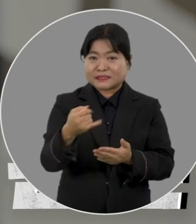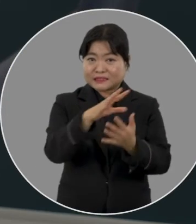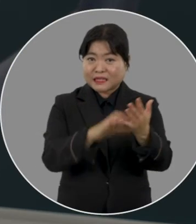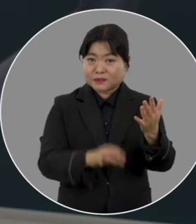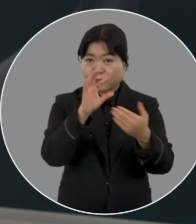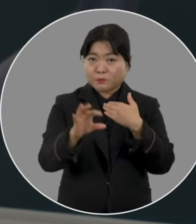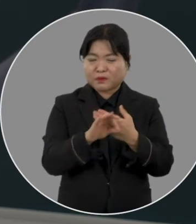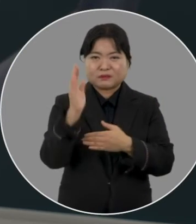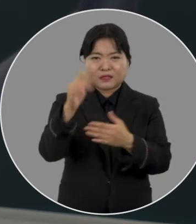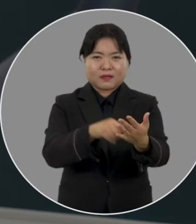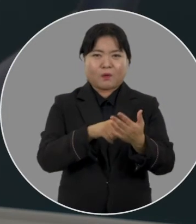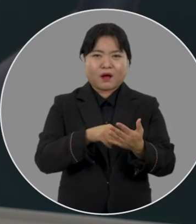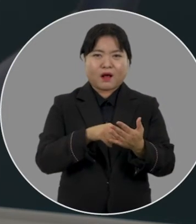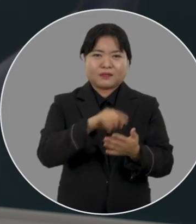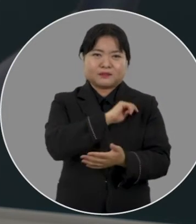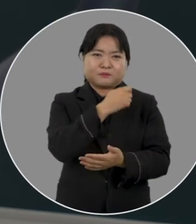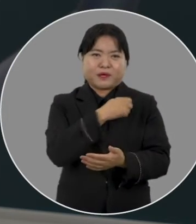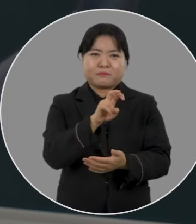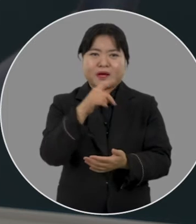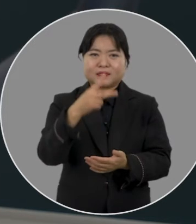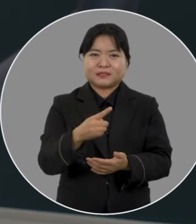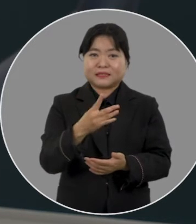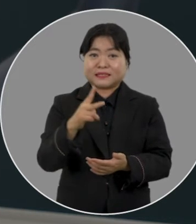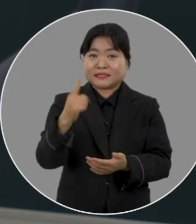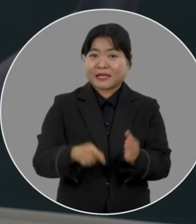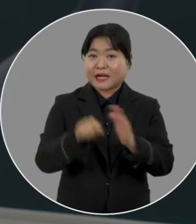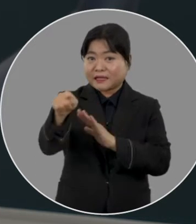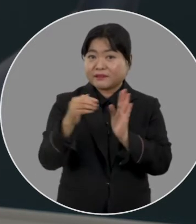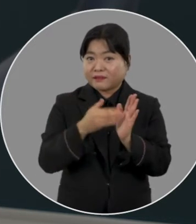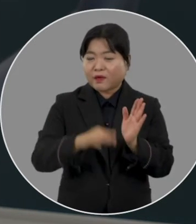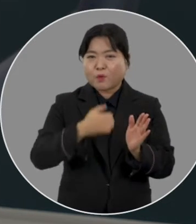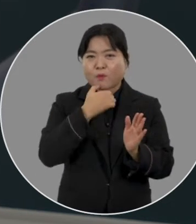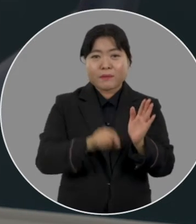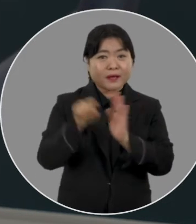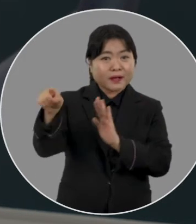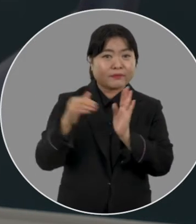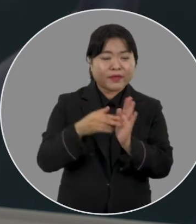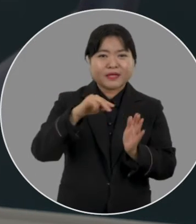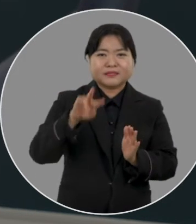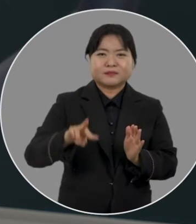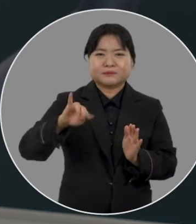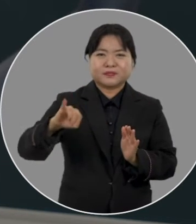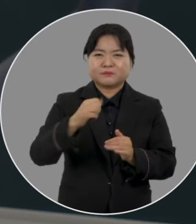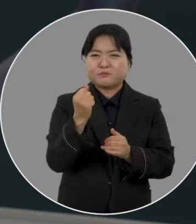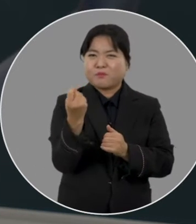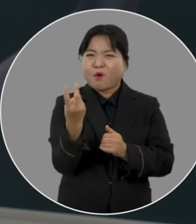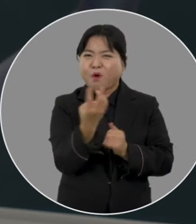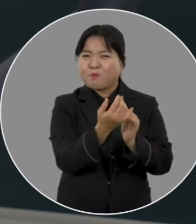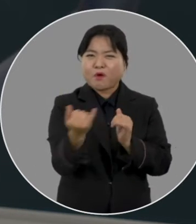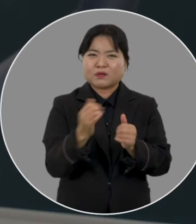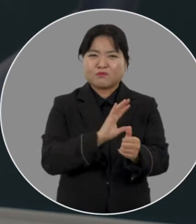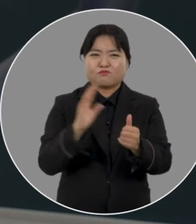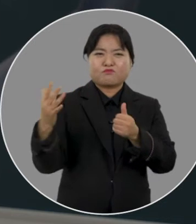올라와요. 스페인 마드리드에 갔는데, 로마에 갔는데 집시 여러 명이 자기를 둘러싸고